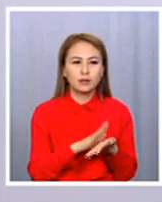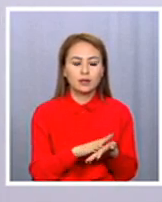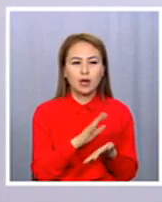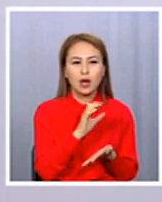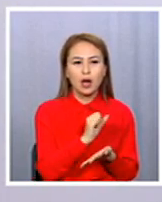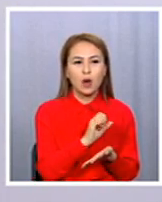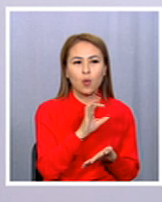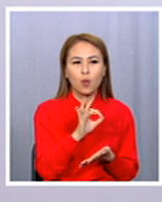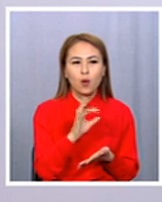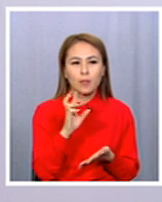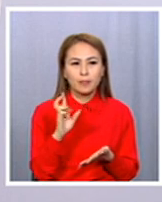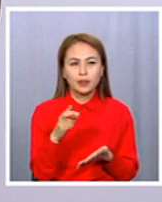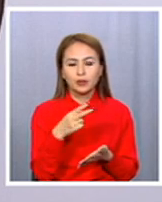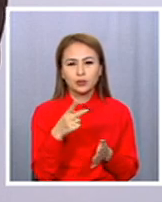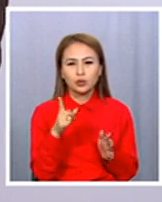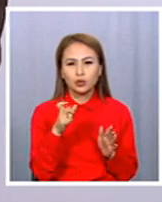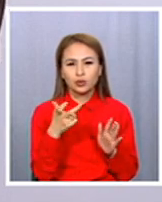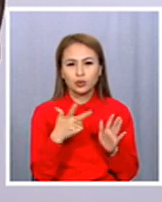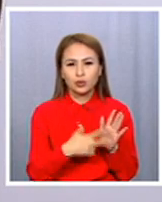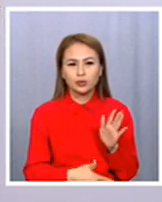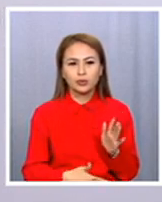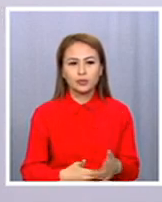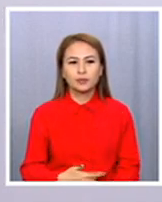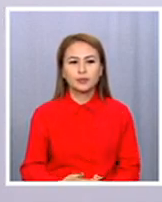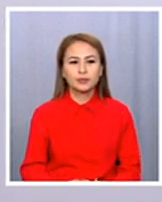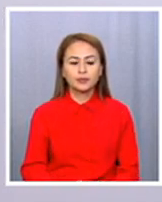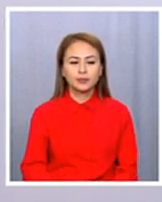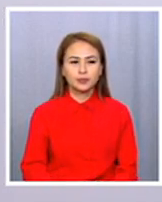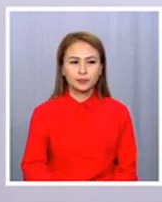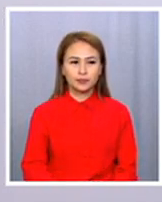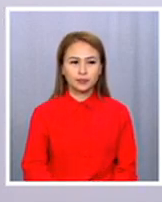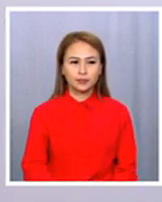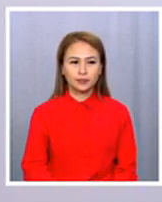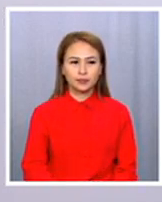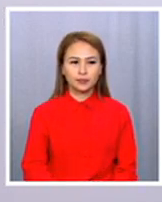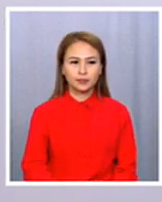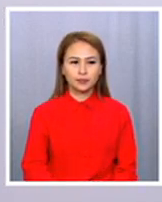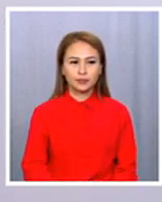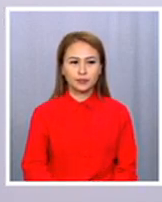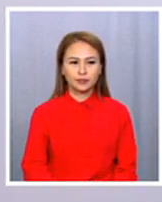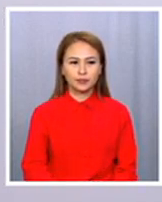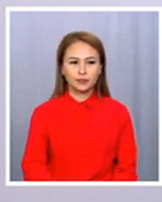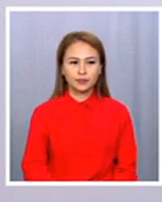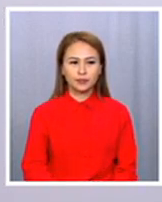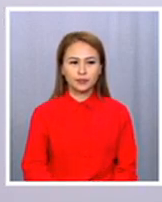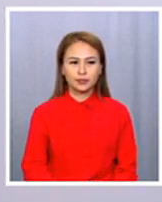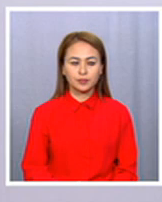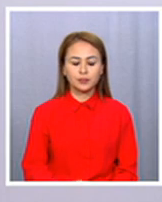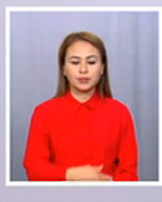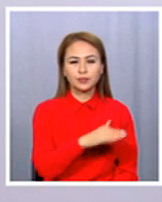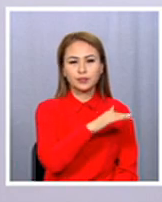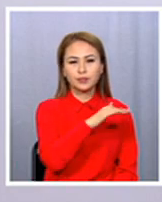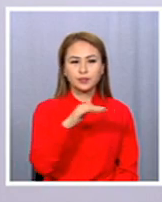бұрышы 180 градусқа тең. Олай болса, дәл осы А, О, Б жазыңқы бұрышын